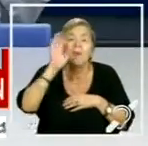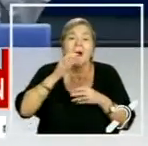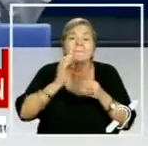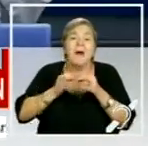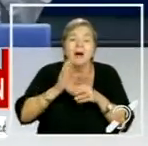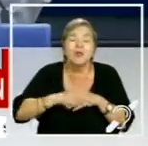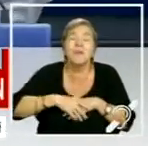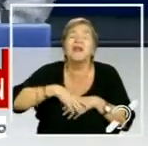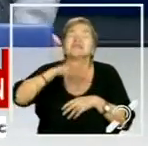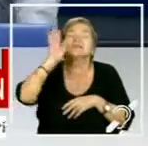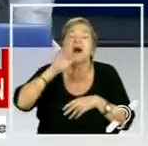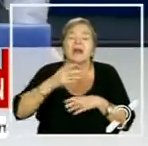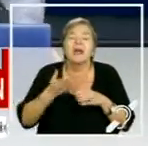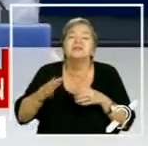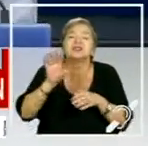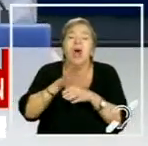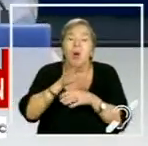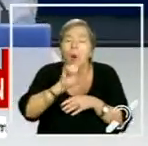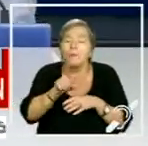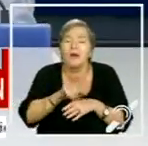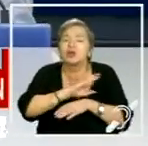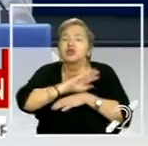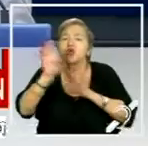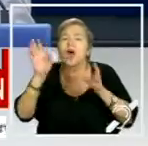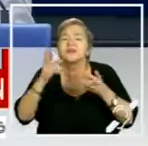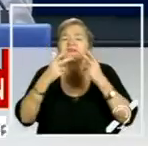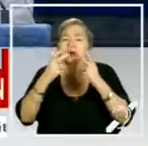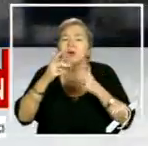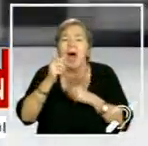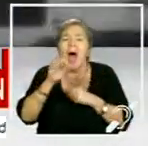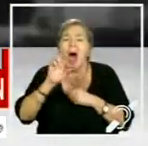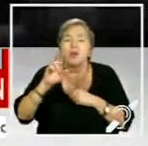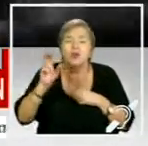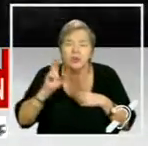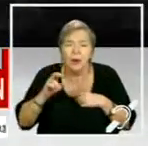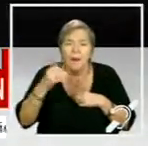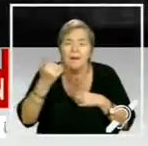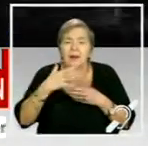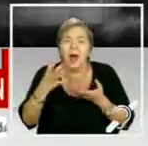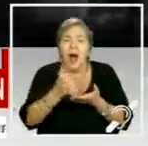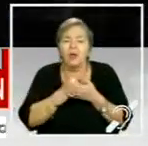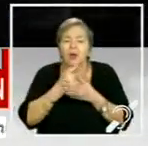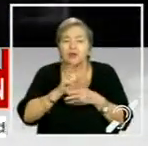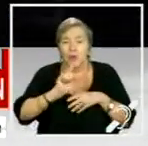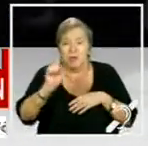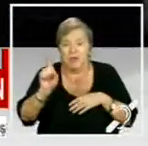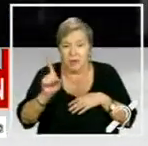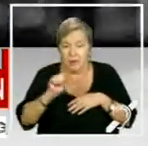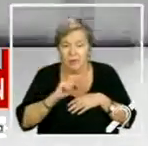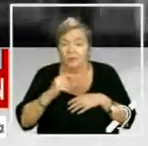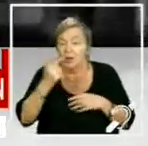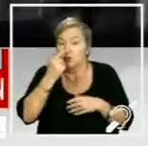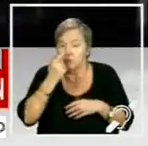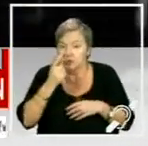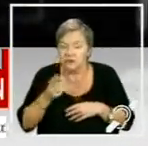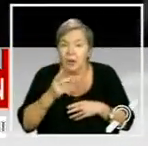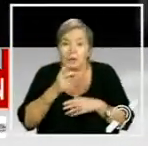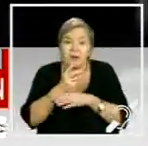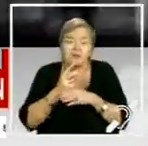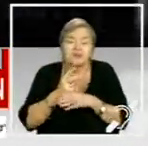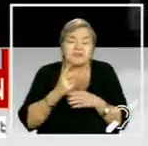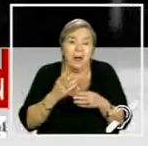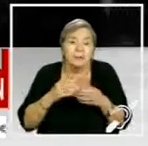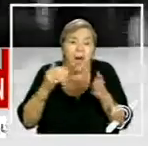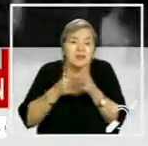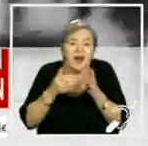acopere această pagubă pe care o reprezintă valoarea tezaurului. Pe de altă parte, Rusia este stat agresor cu